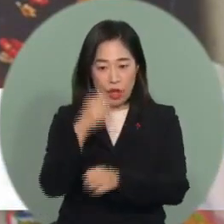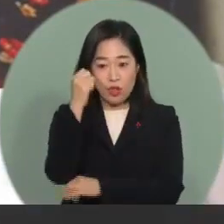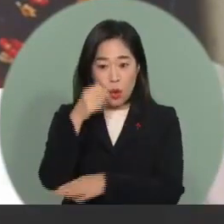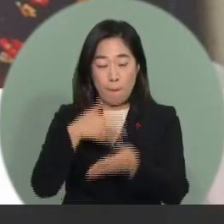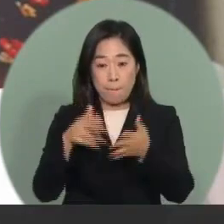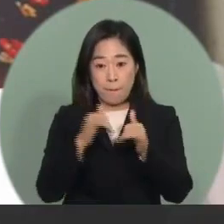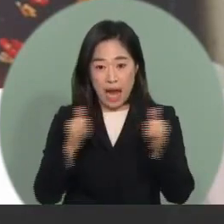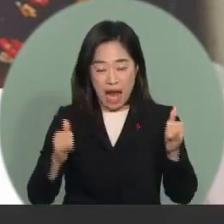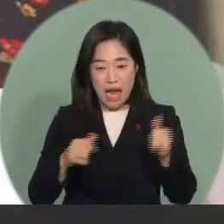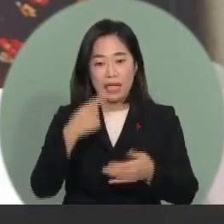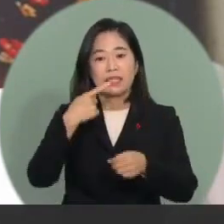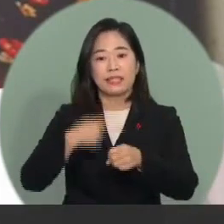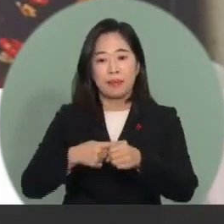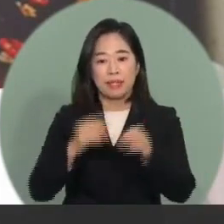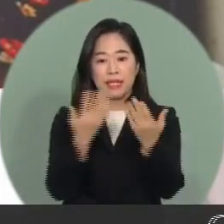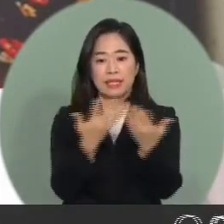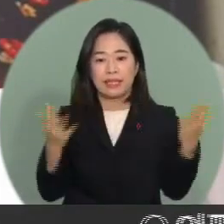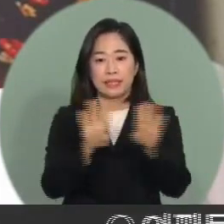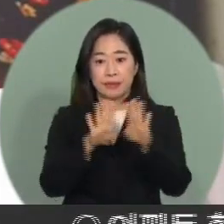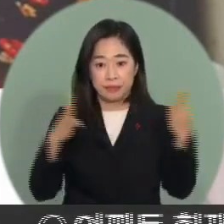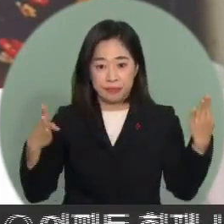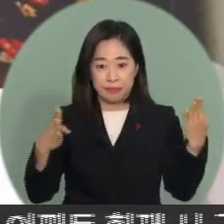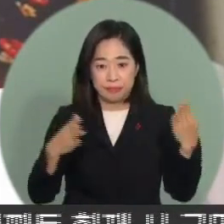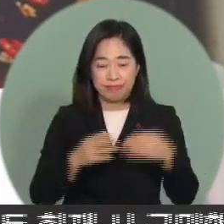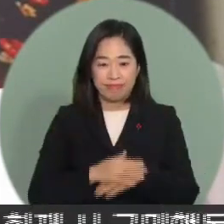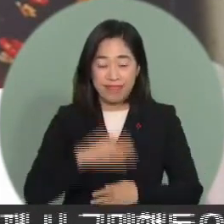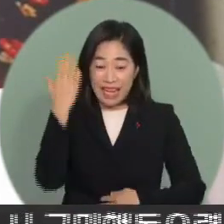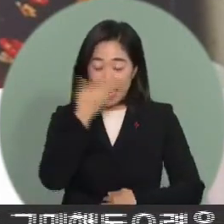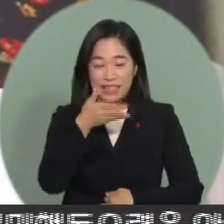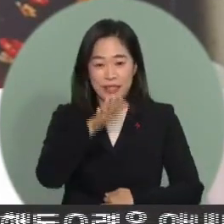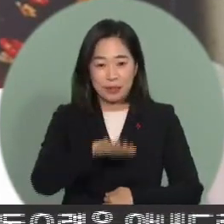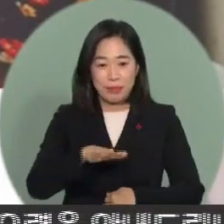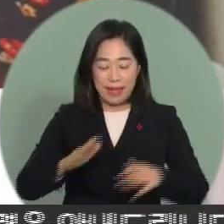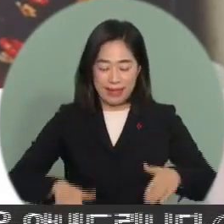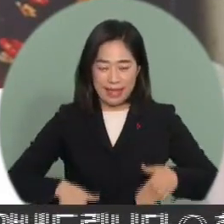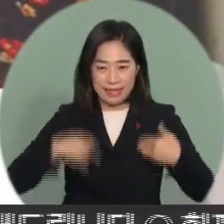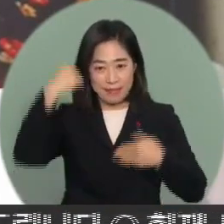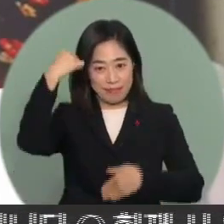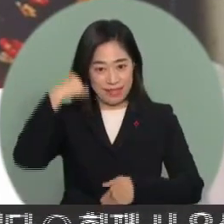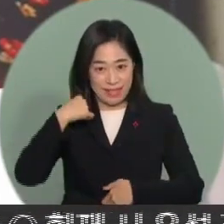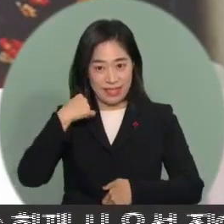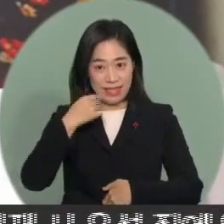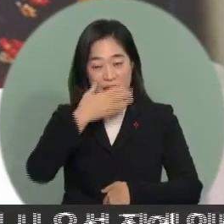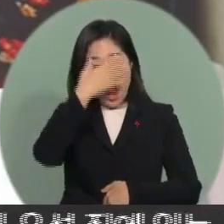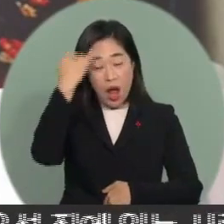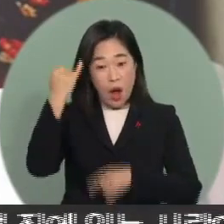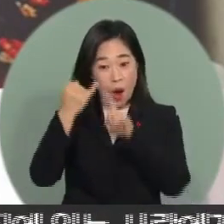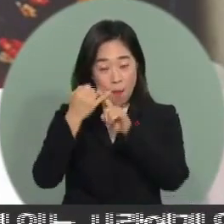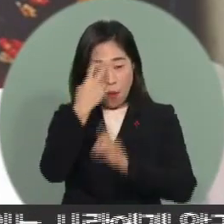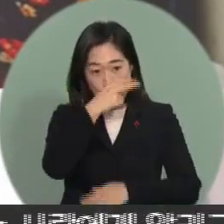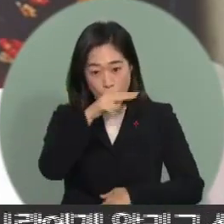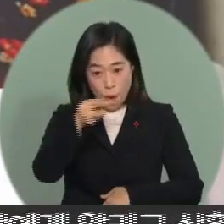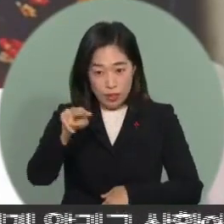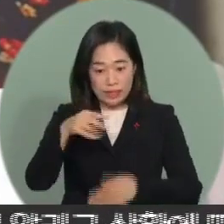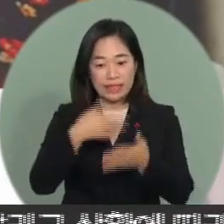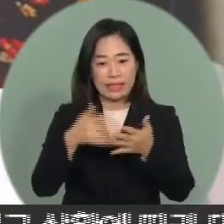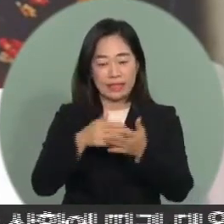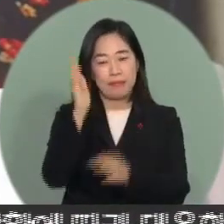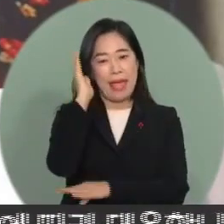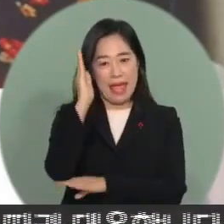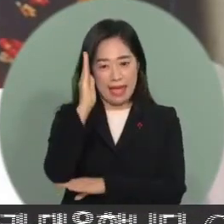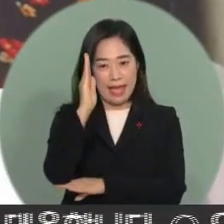작가가 첫 전시회를 열었습니다. 소소하지만 따뜻함이 느껴지는데요. 할머니의 시선이 담긴 그림의